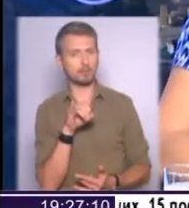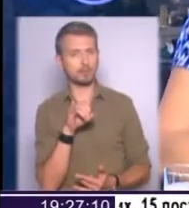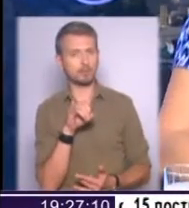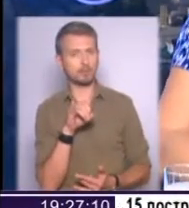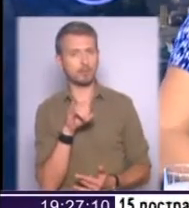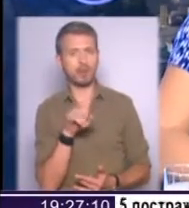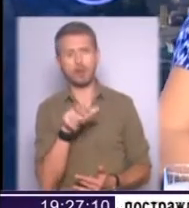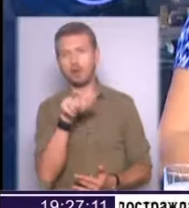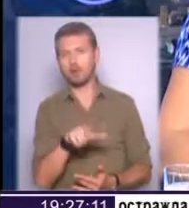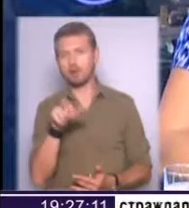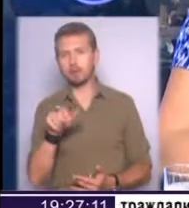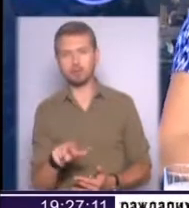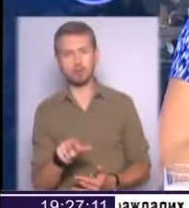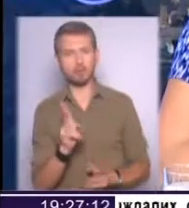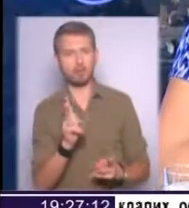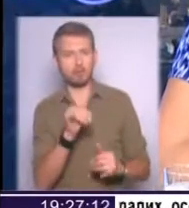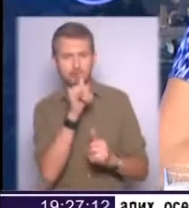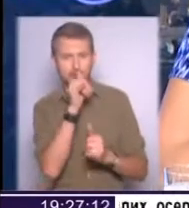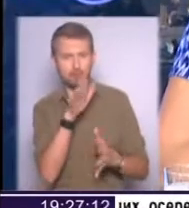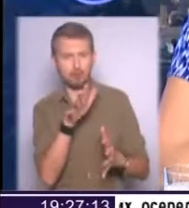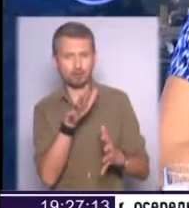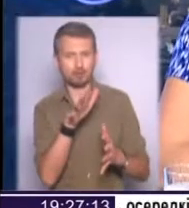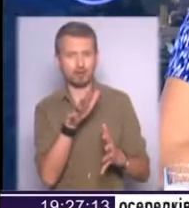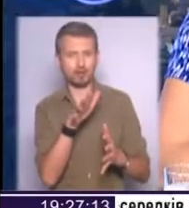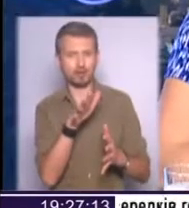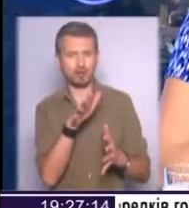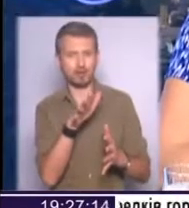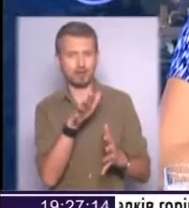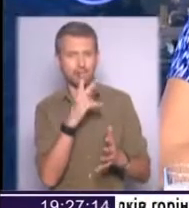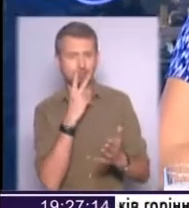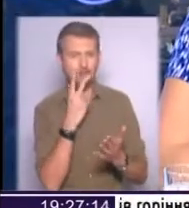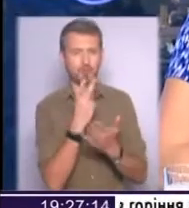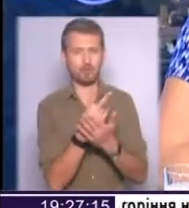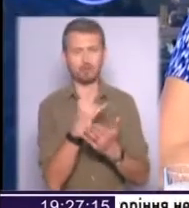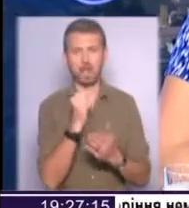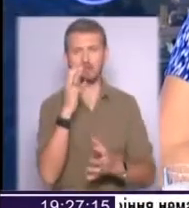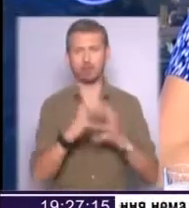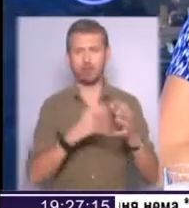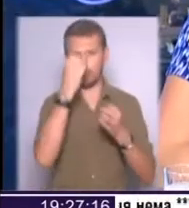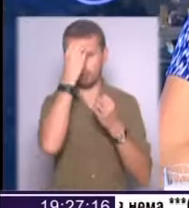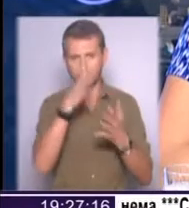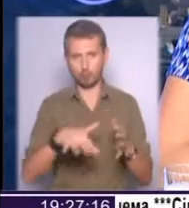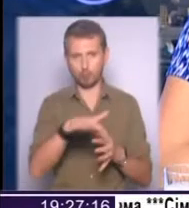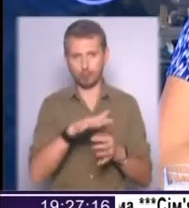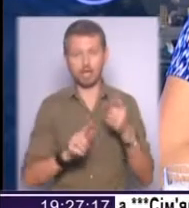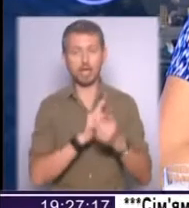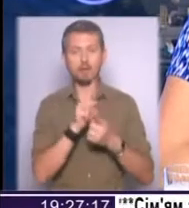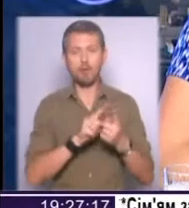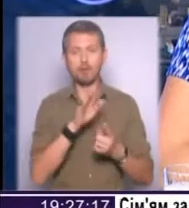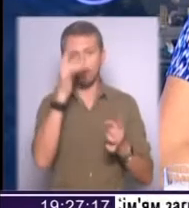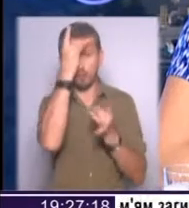яких не можна розлічити, так би мовити, на світовому гуманітарному просторі. Тому реформи в культурі